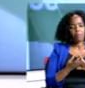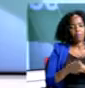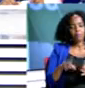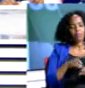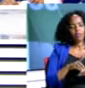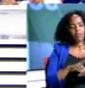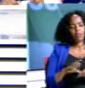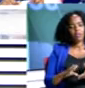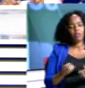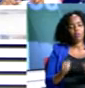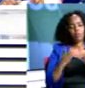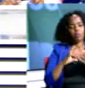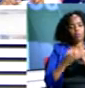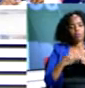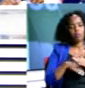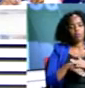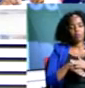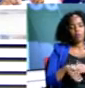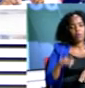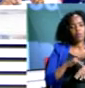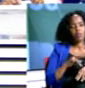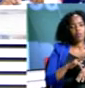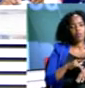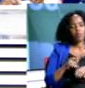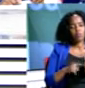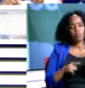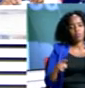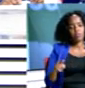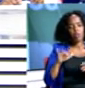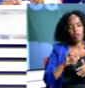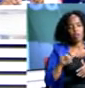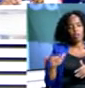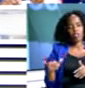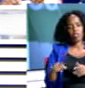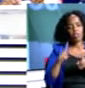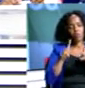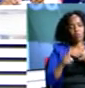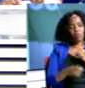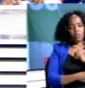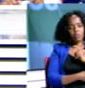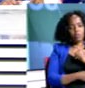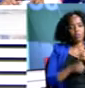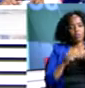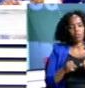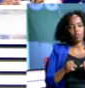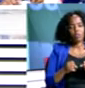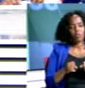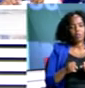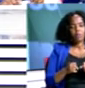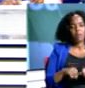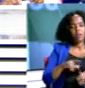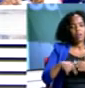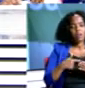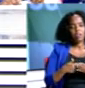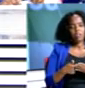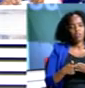mejira namotana kasi kana yonni mallatto mulise fidame akatanni tqorachu dandaw goda majira fan dawin sisaychu